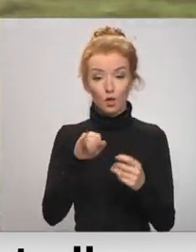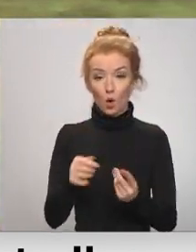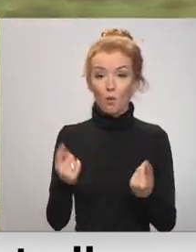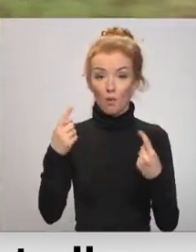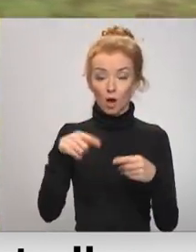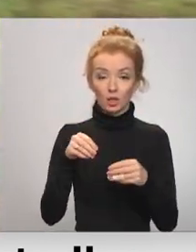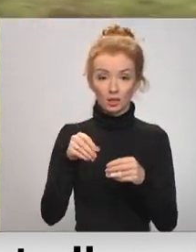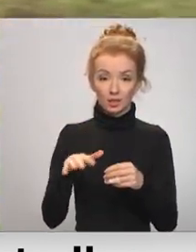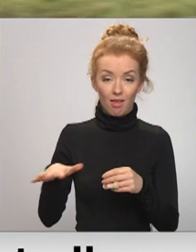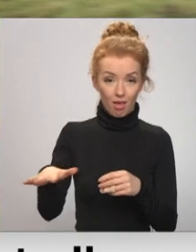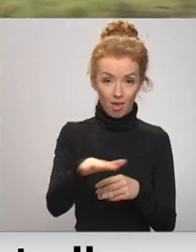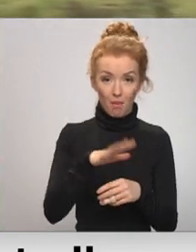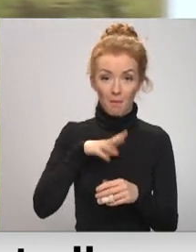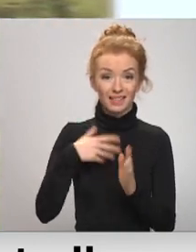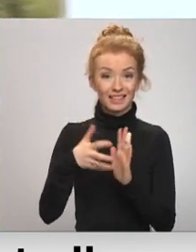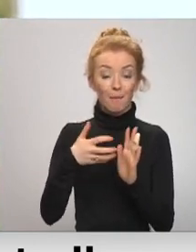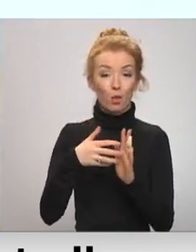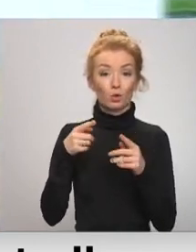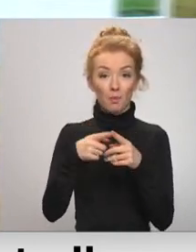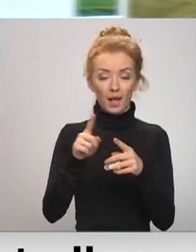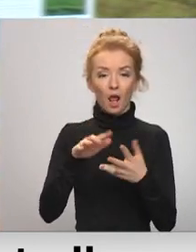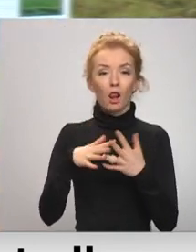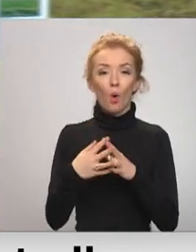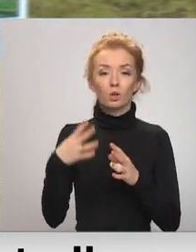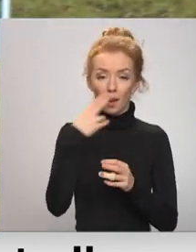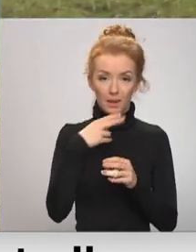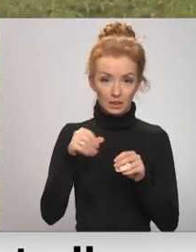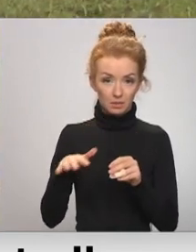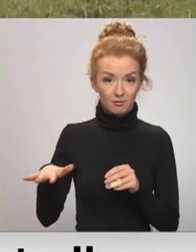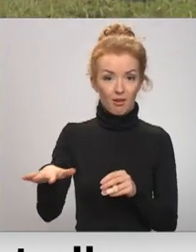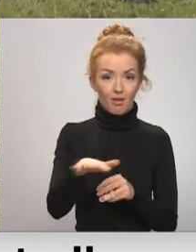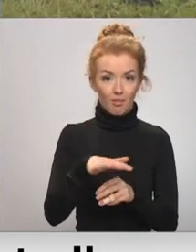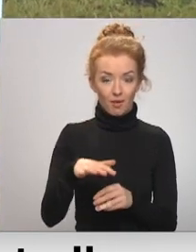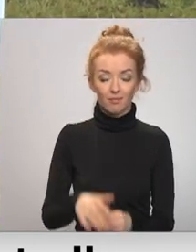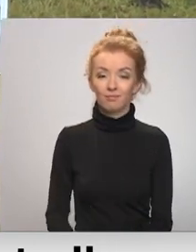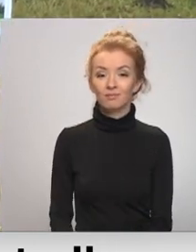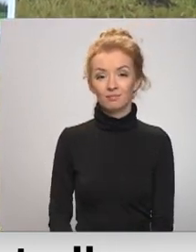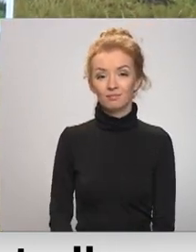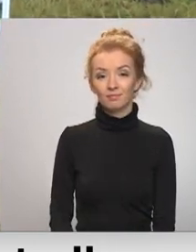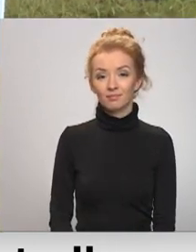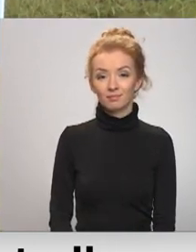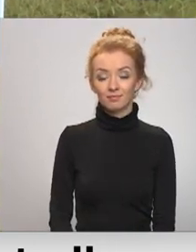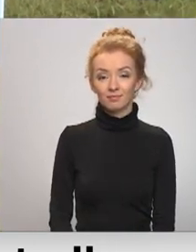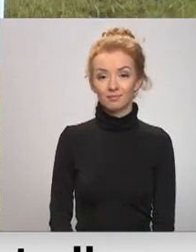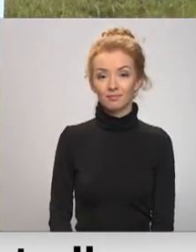zemes gabals pēc izmantošanas mērķa ir lauksaimniecības zeme. Sandra Leitāne, Andris Pāns, RTV.